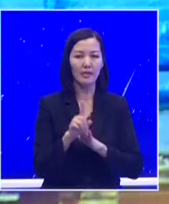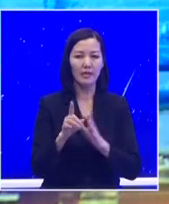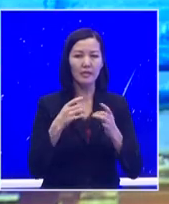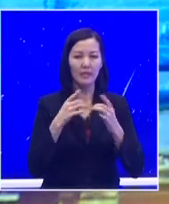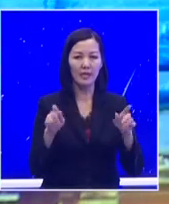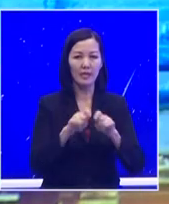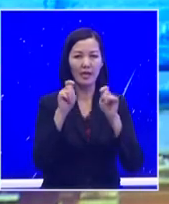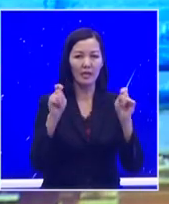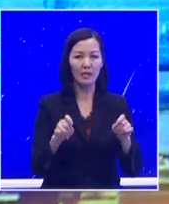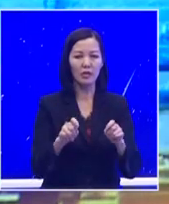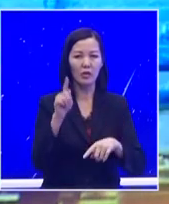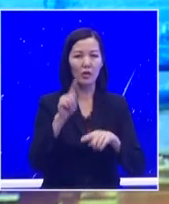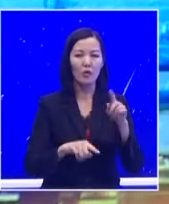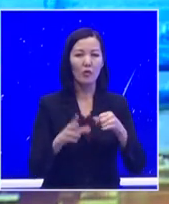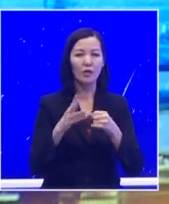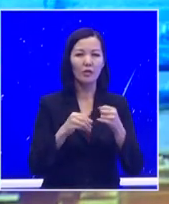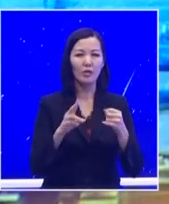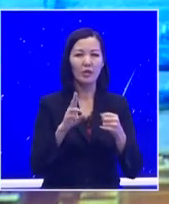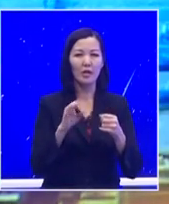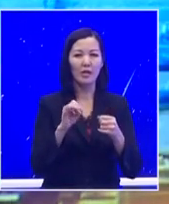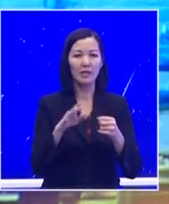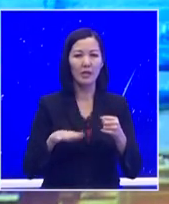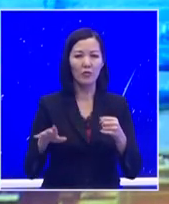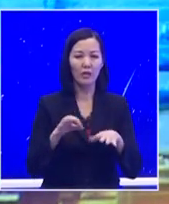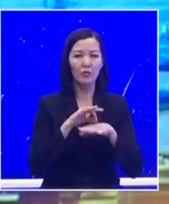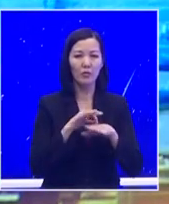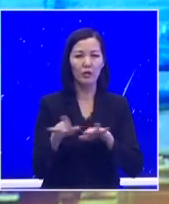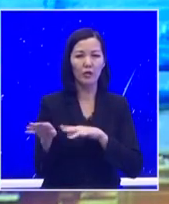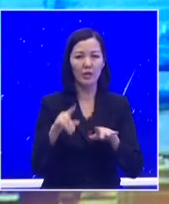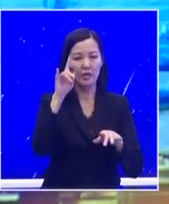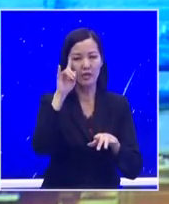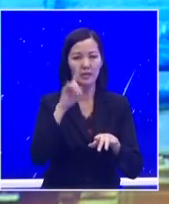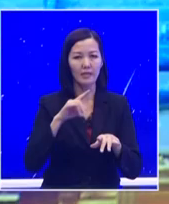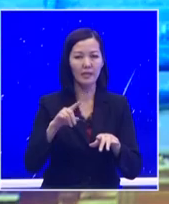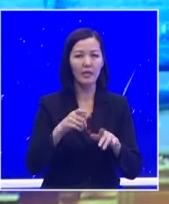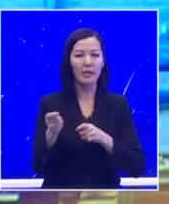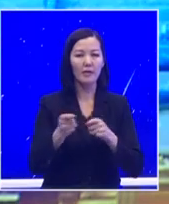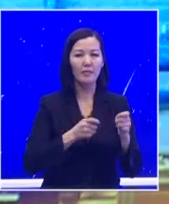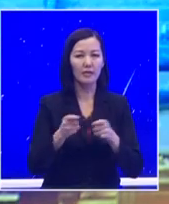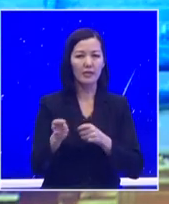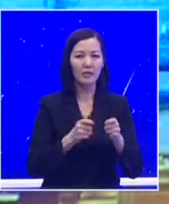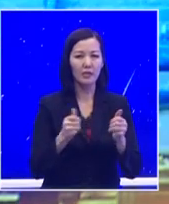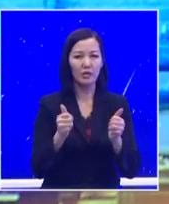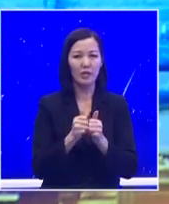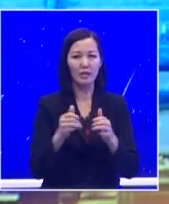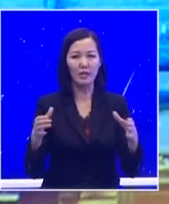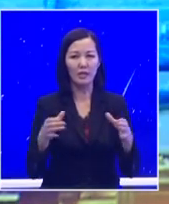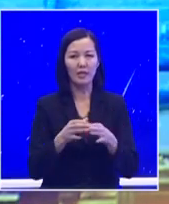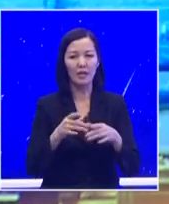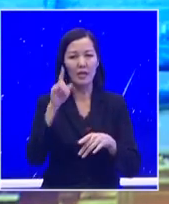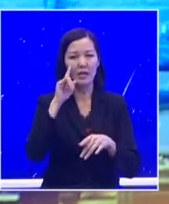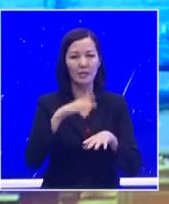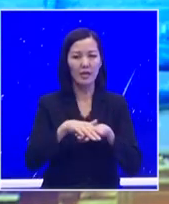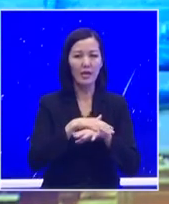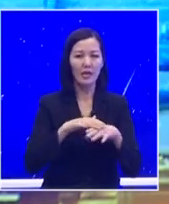Салтанатты ашылуы елбасының туған жері Қарасай ауданында өтті. Шараға Қазақстан Республикасы президент әкімшілігінің жанындағы делегация мен Қазақстан